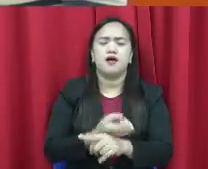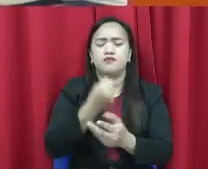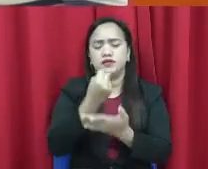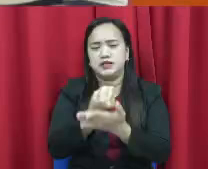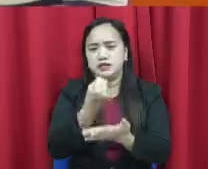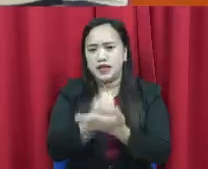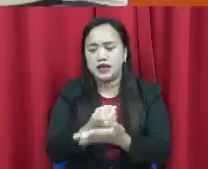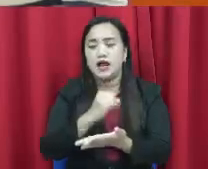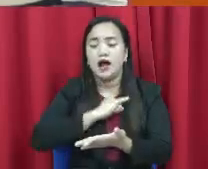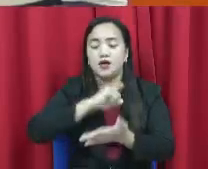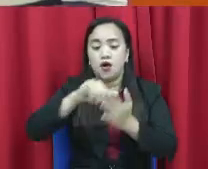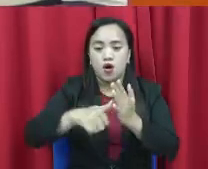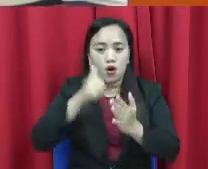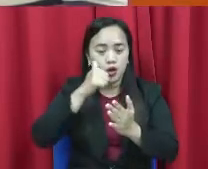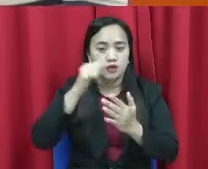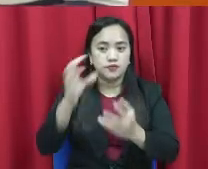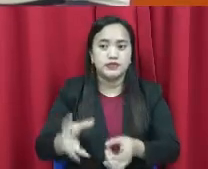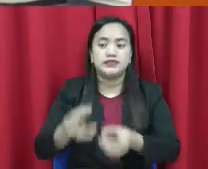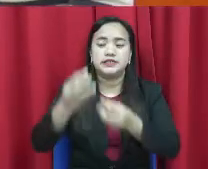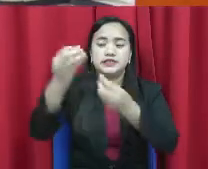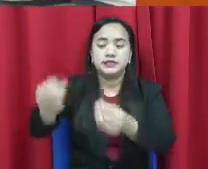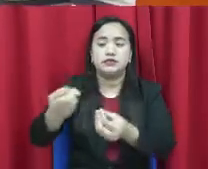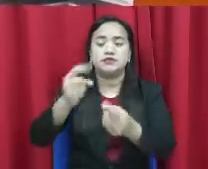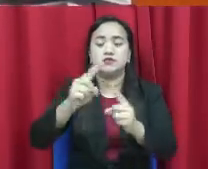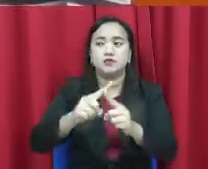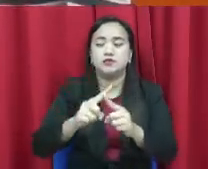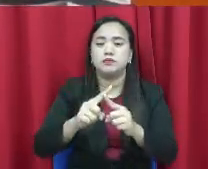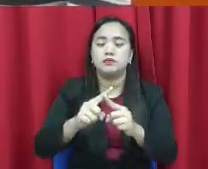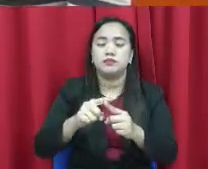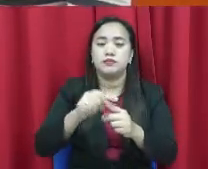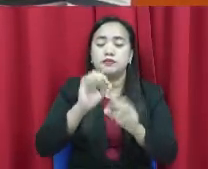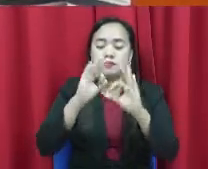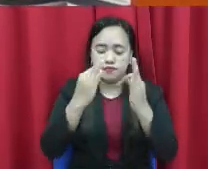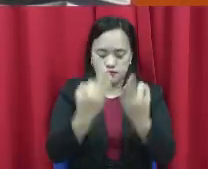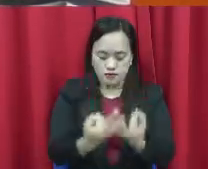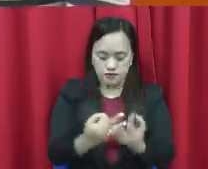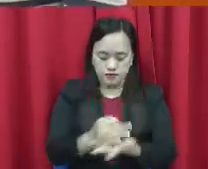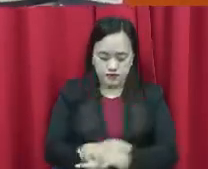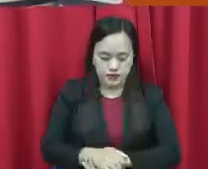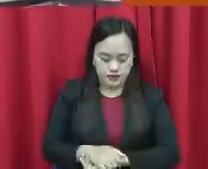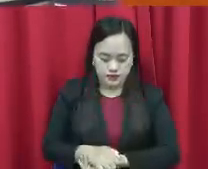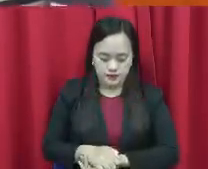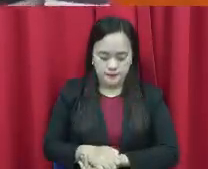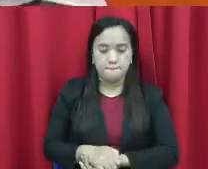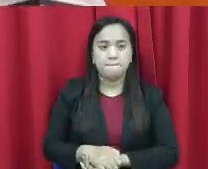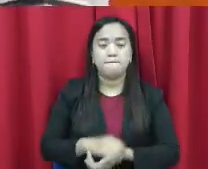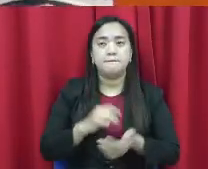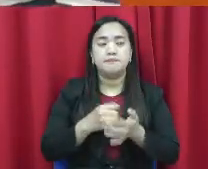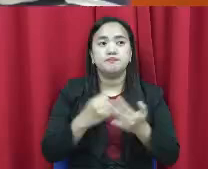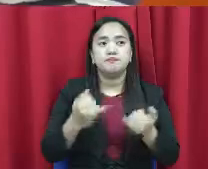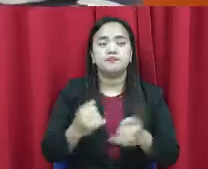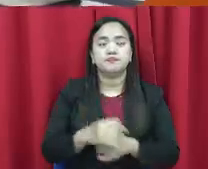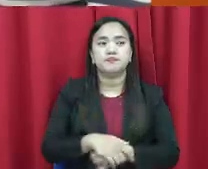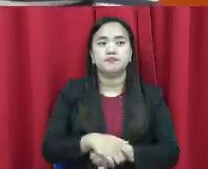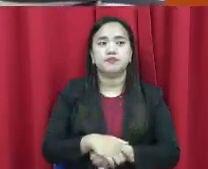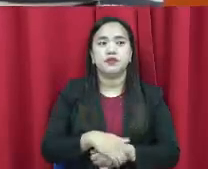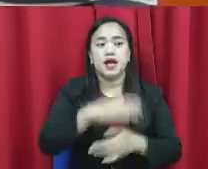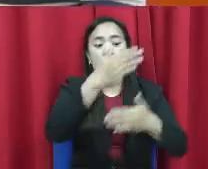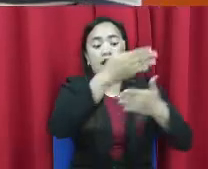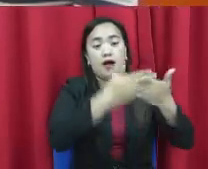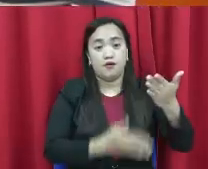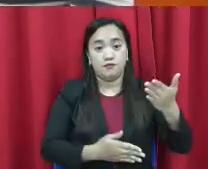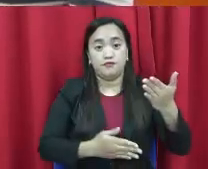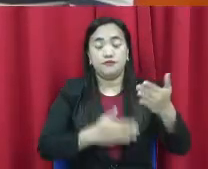at income ko na natatanggap Ano po yan talaga ah automatic kalahati sa